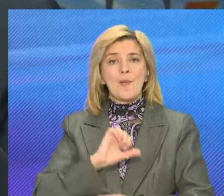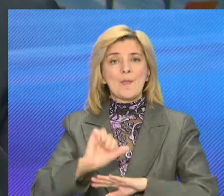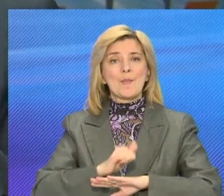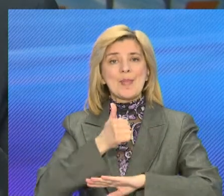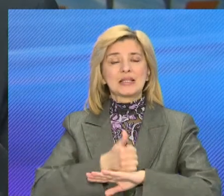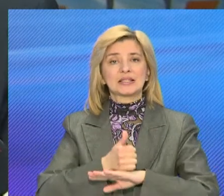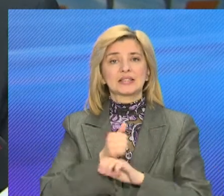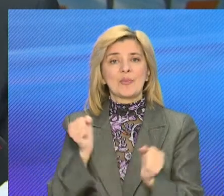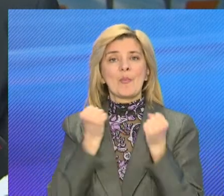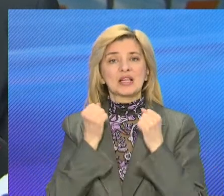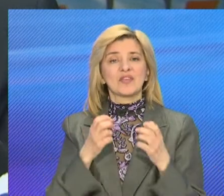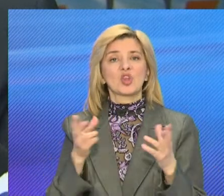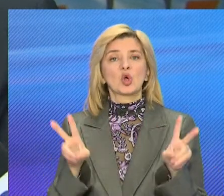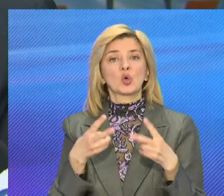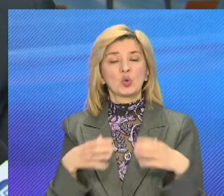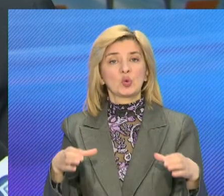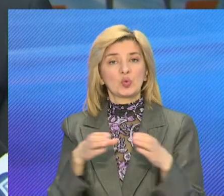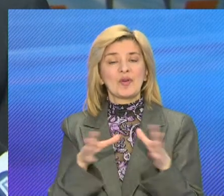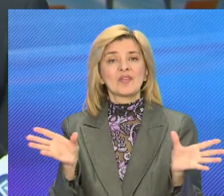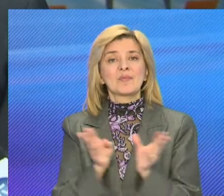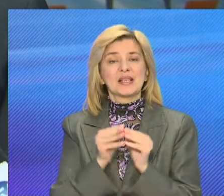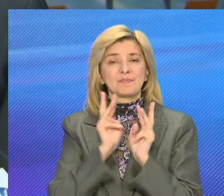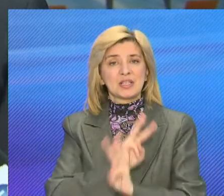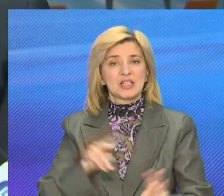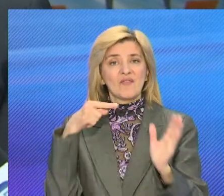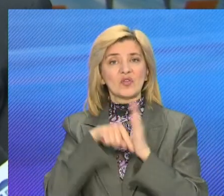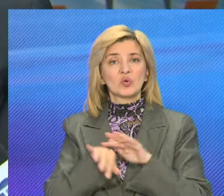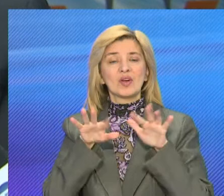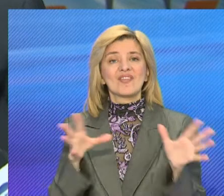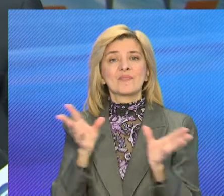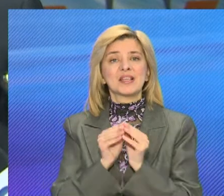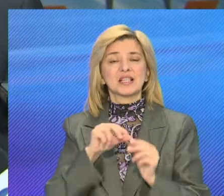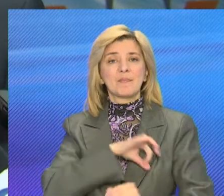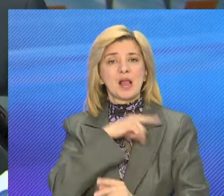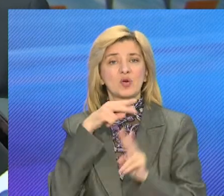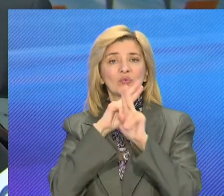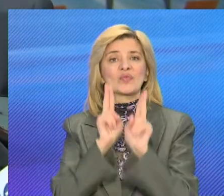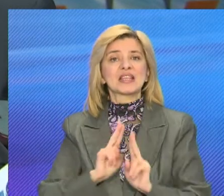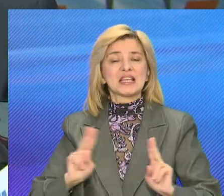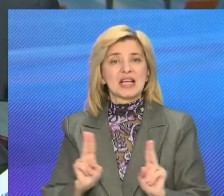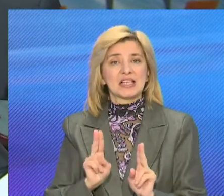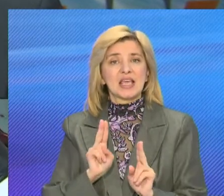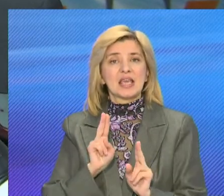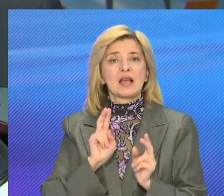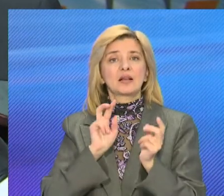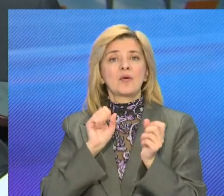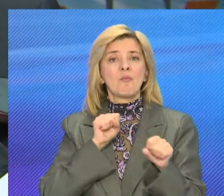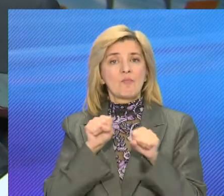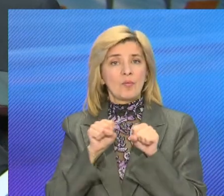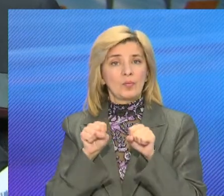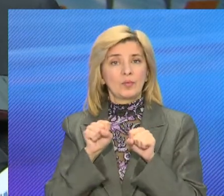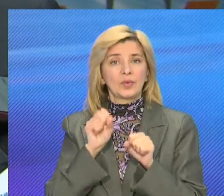Міністэрствам унутраных дзел, совместна з Беларускай федэрацыяй кікбоксінга і тайскага бокса